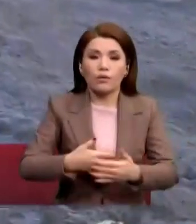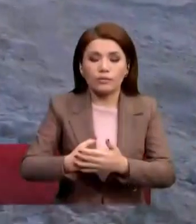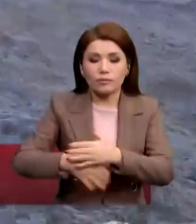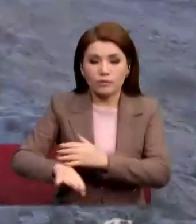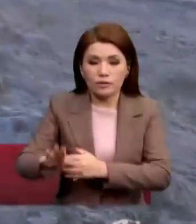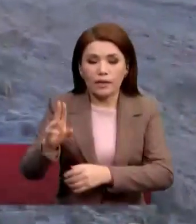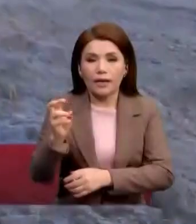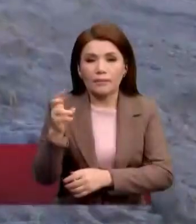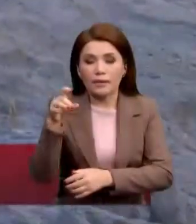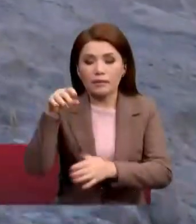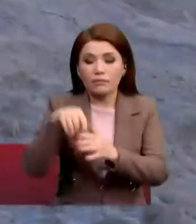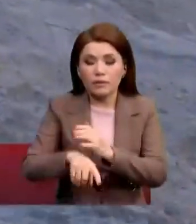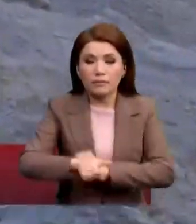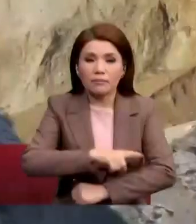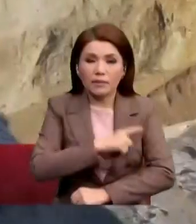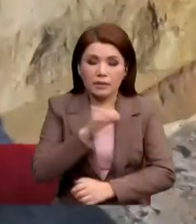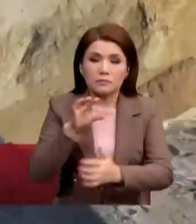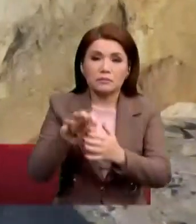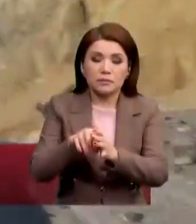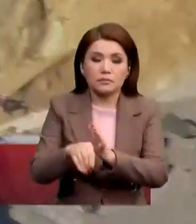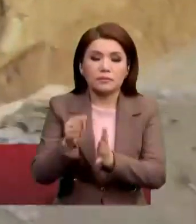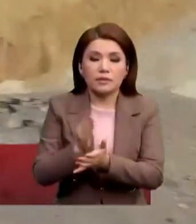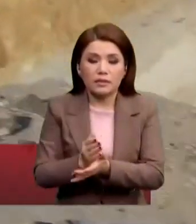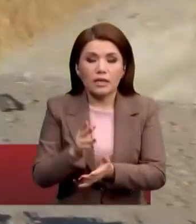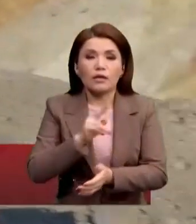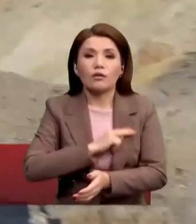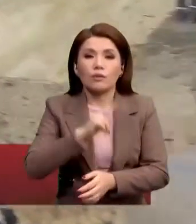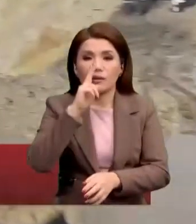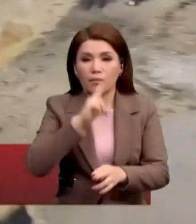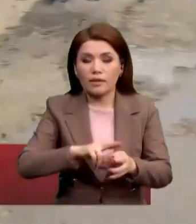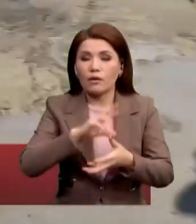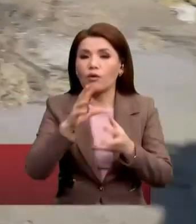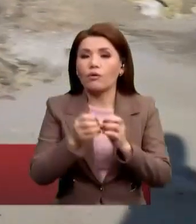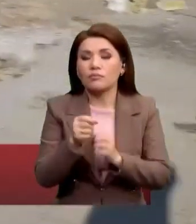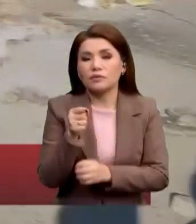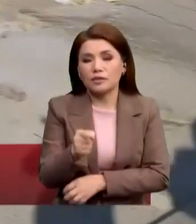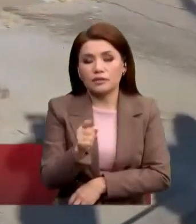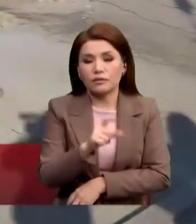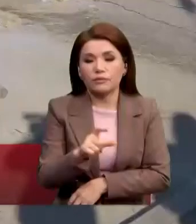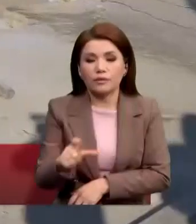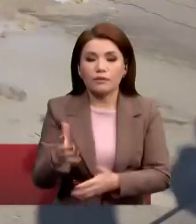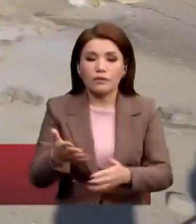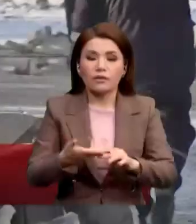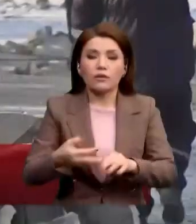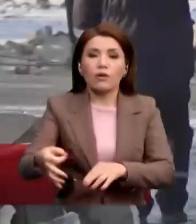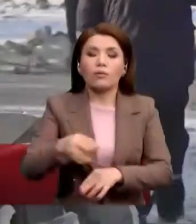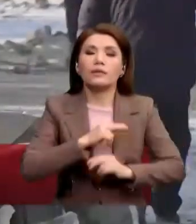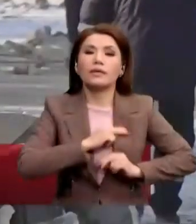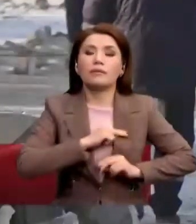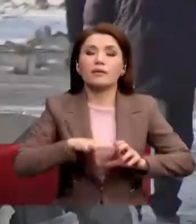оларға комбинат ішіндегі мамандарды қосылды. Жұмыссыз қалғандардың жалпы саны мыңға жуықтайды. Облыстық еңбек